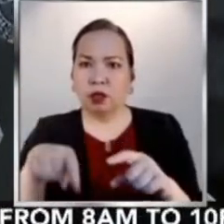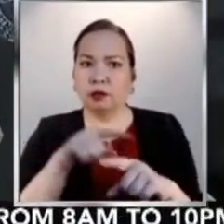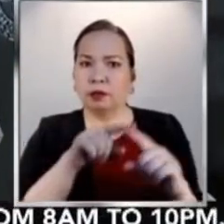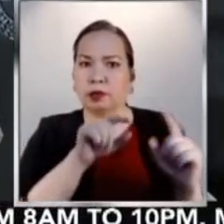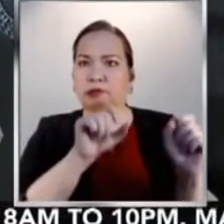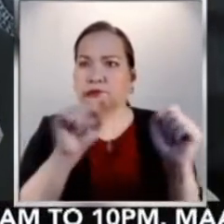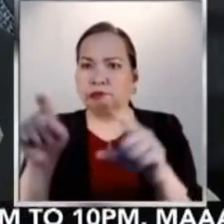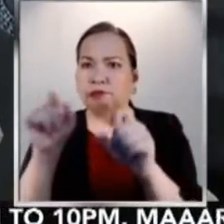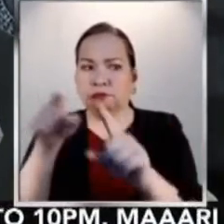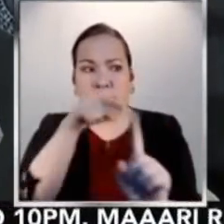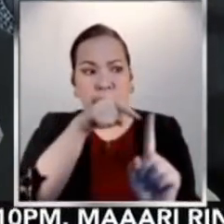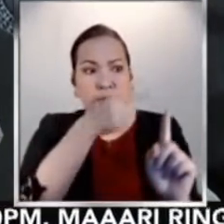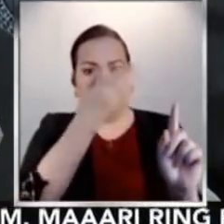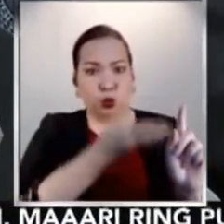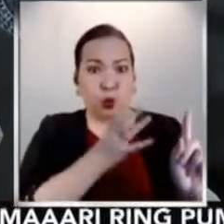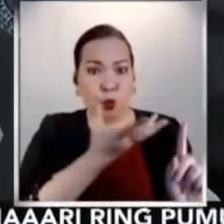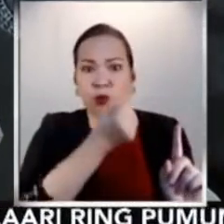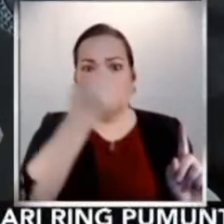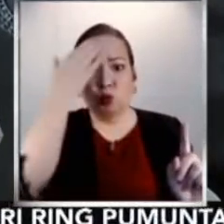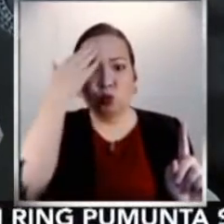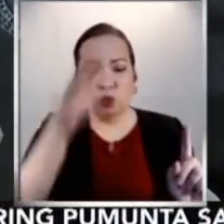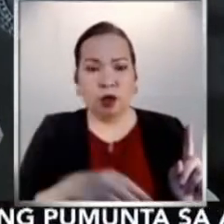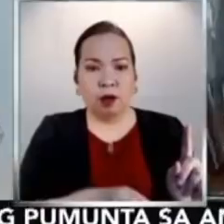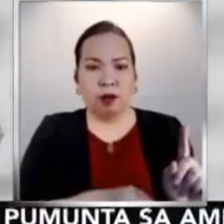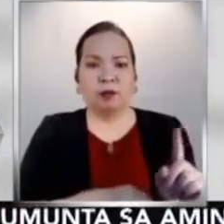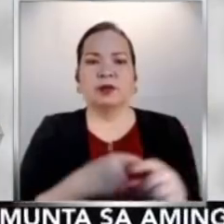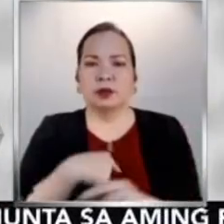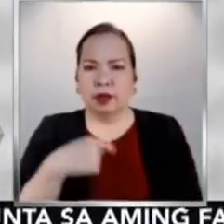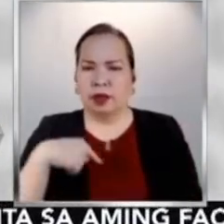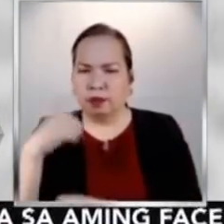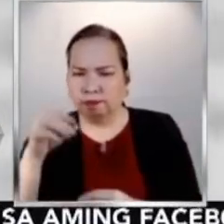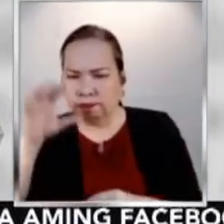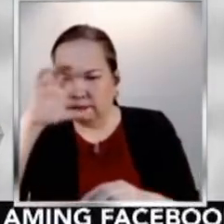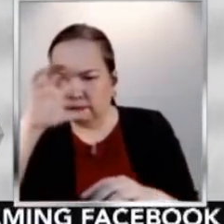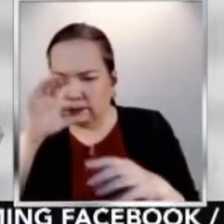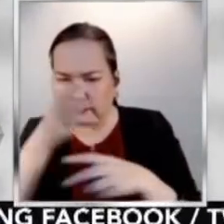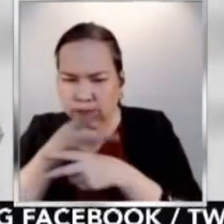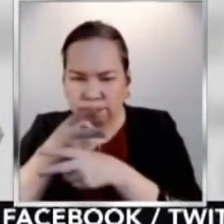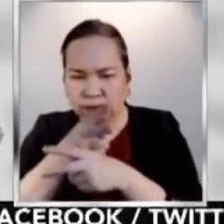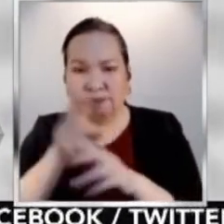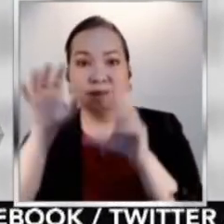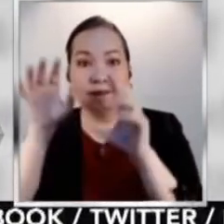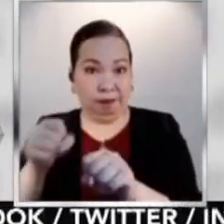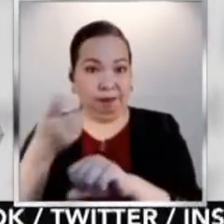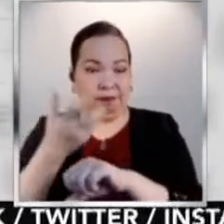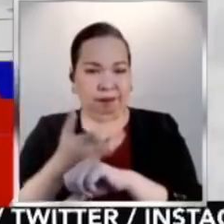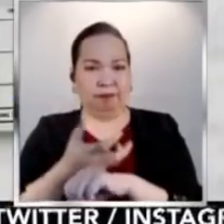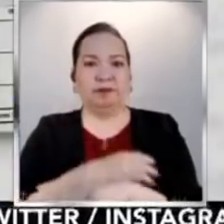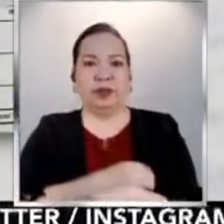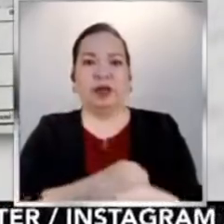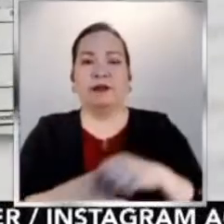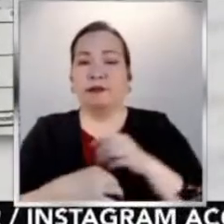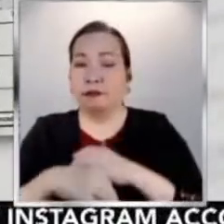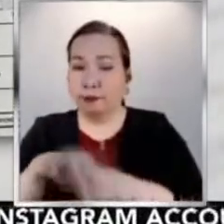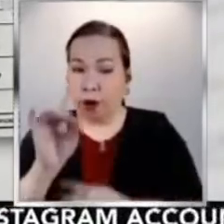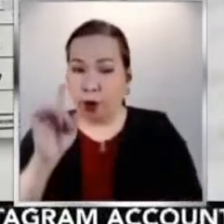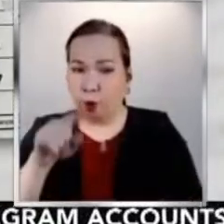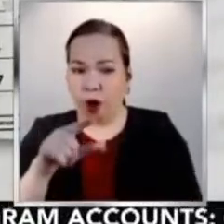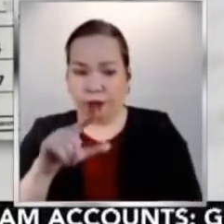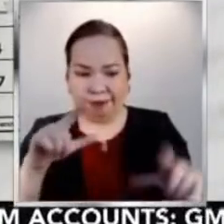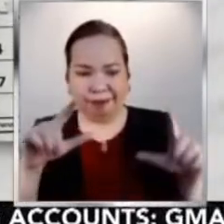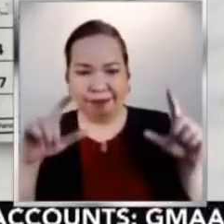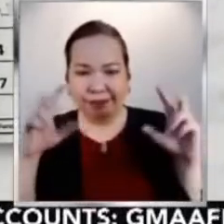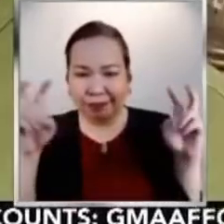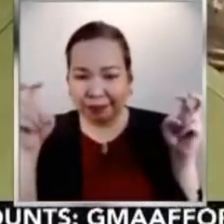consent. Yung kaya nagkanda kami ng entrapment operation. Na-recover sa mga suspect ang photocopy ng isang titulo at mapa ng lugar na